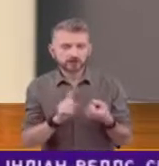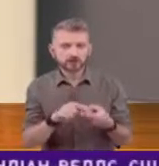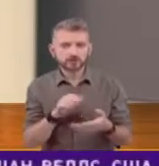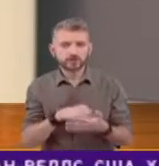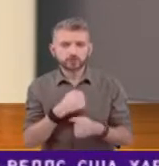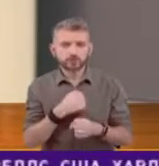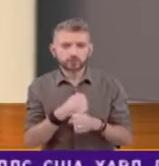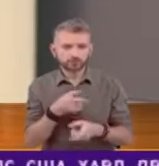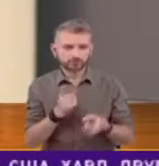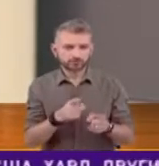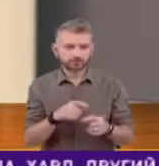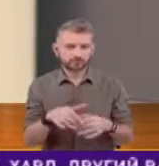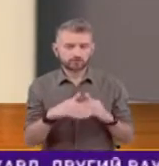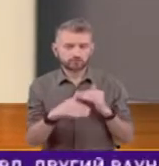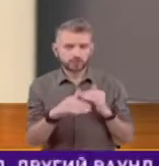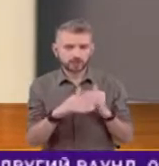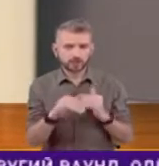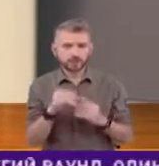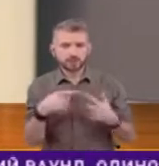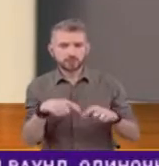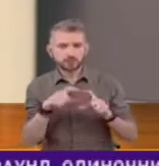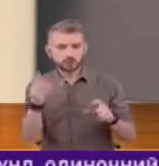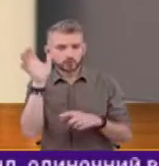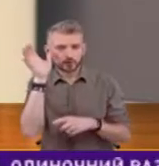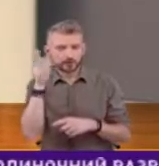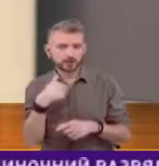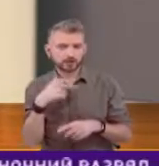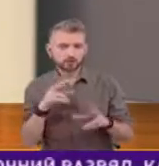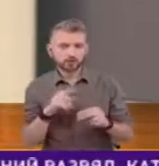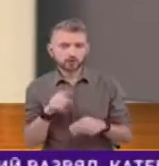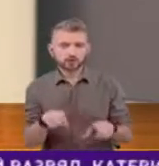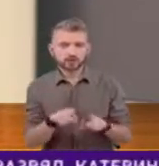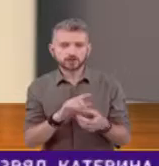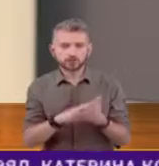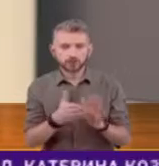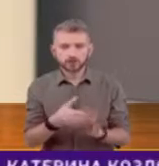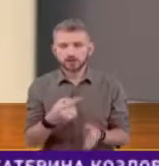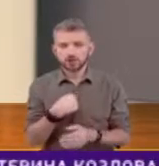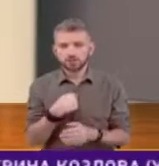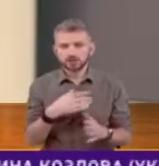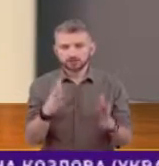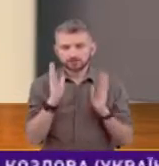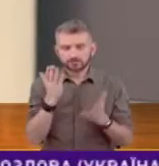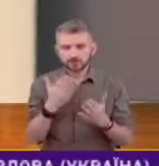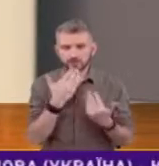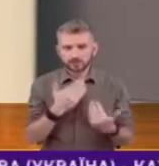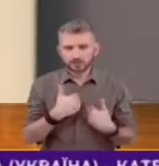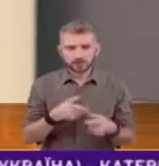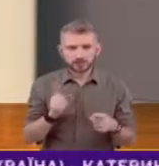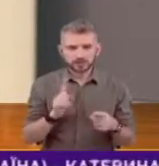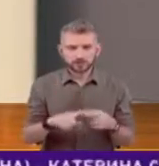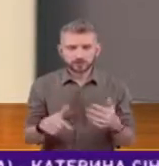роботи в полі, ну, і безпосередньо департаменту освіти. Тому я сподіваюся, що і такі ситуації. До мене безпосередньо, якщо звертається, ну, це ж знов,